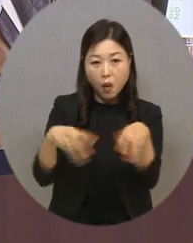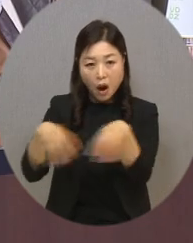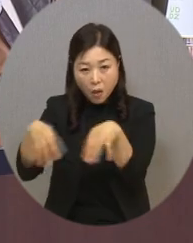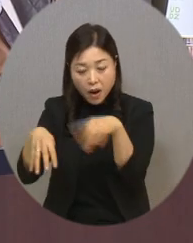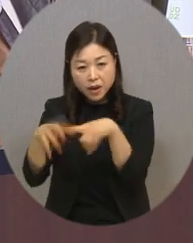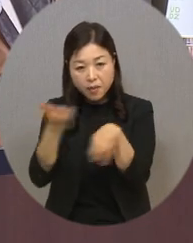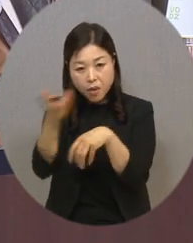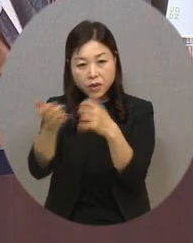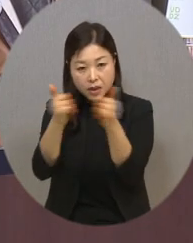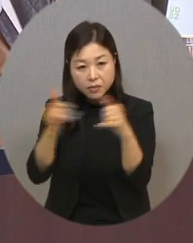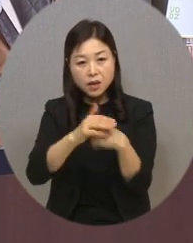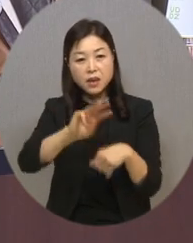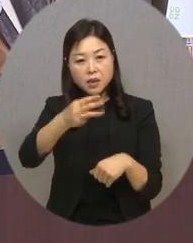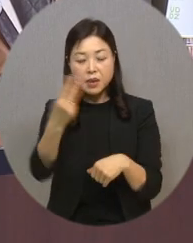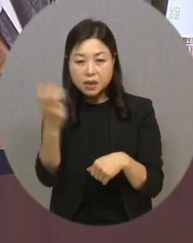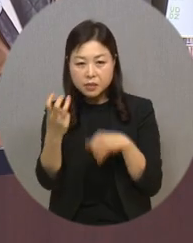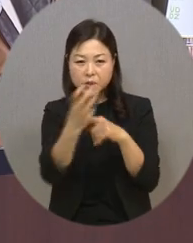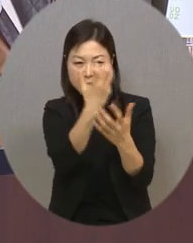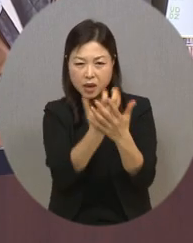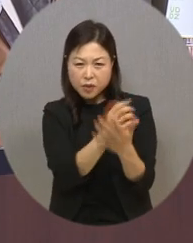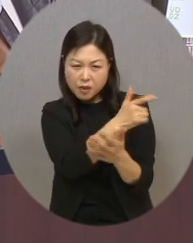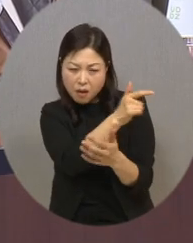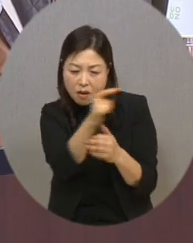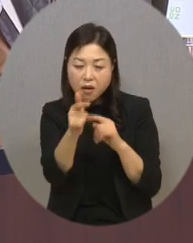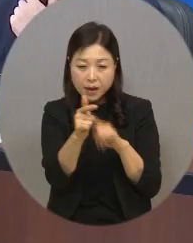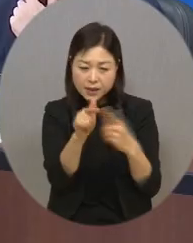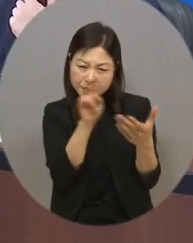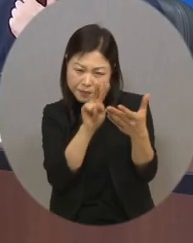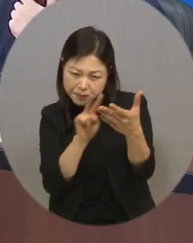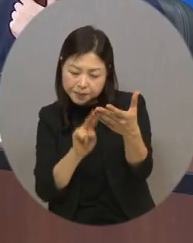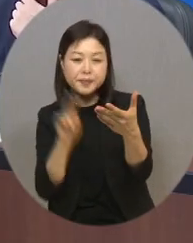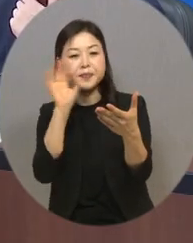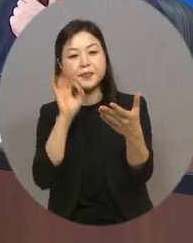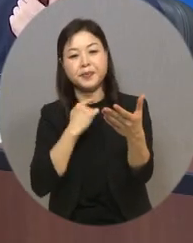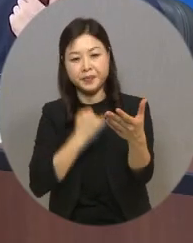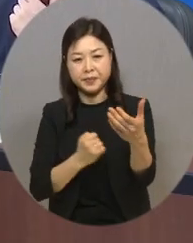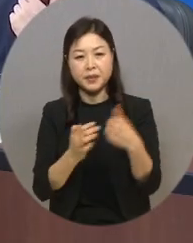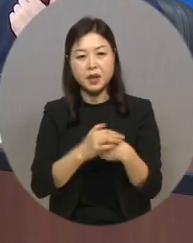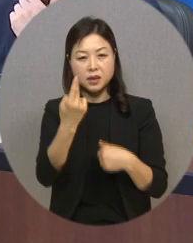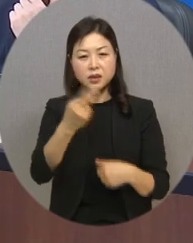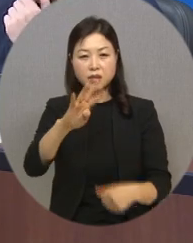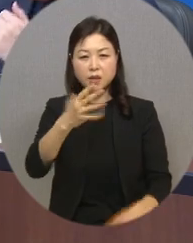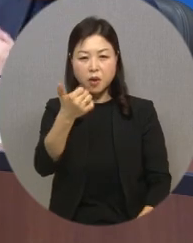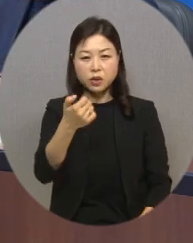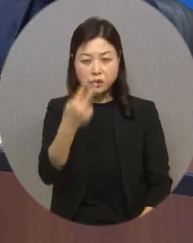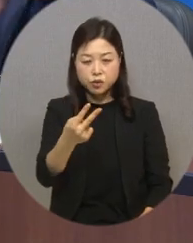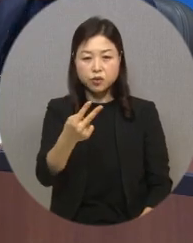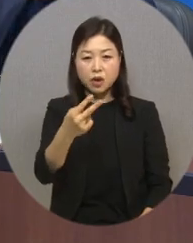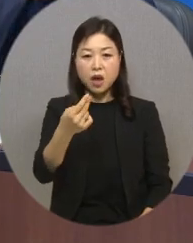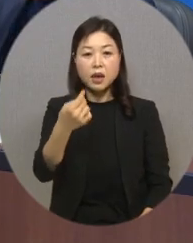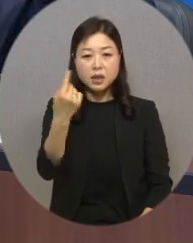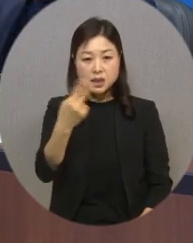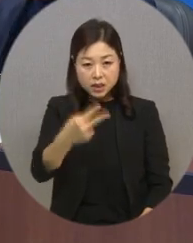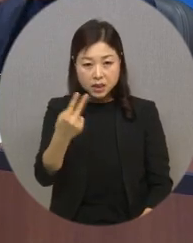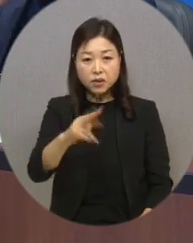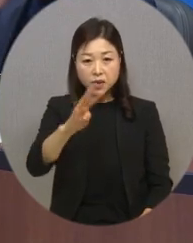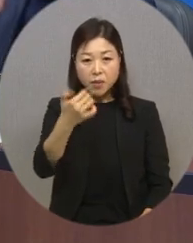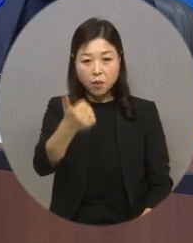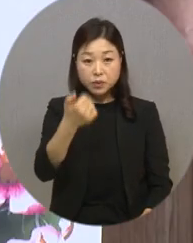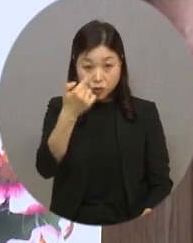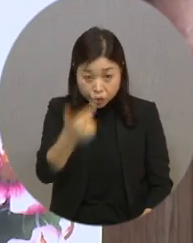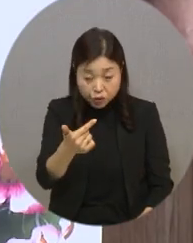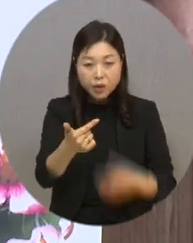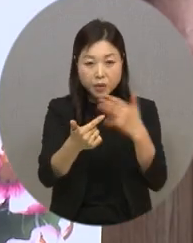등 330 여중의 자료를 이용했습니다 그 결과 256명의 독립운동 미사 원자를